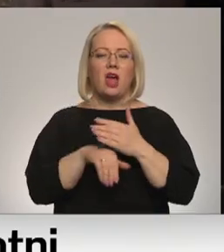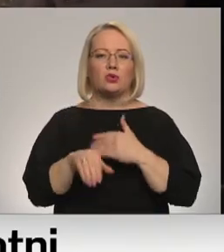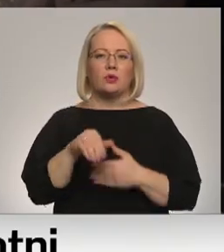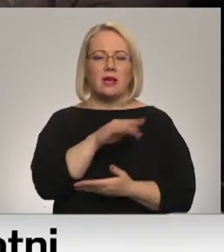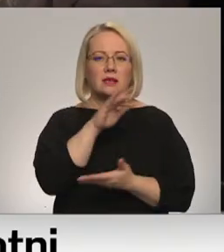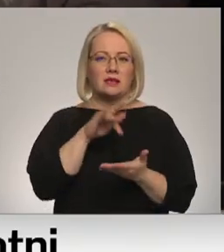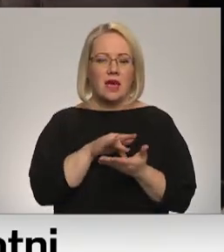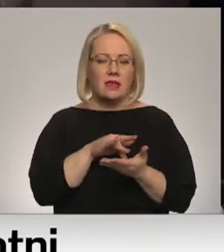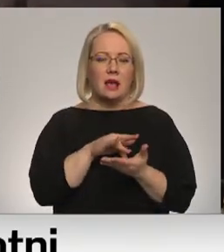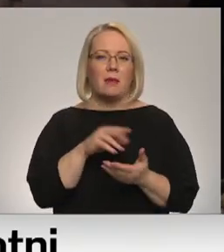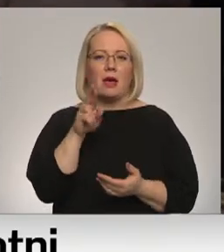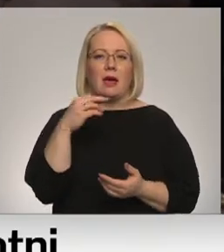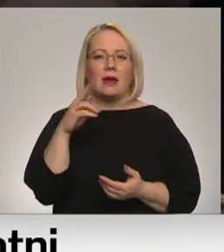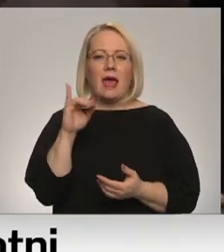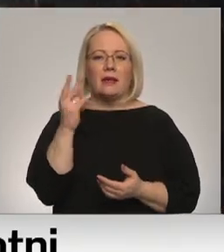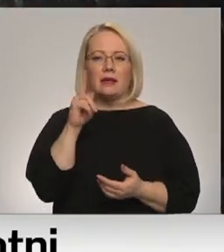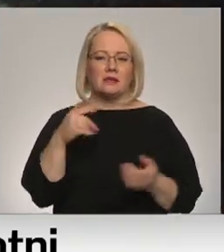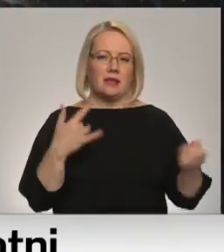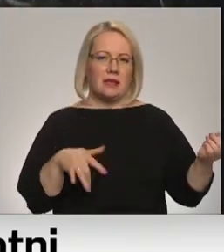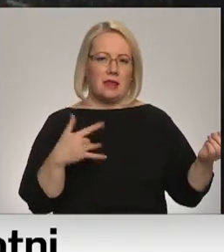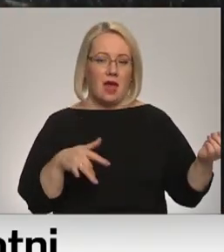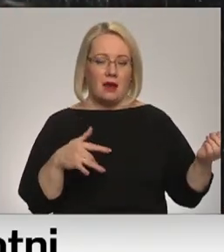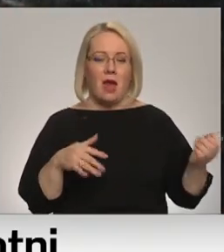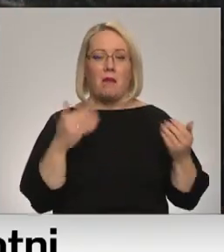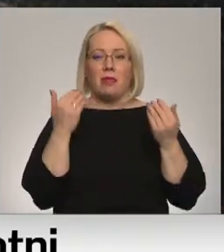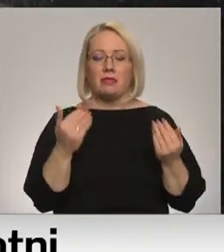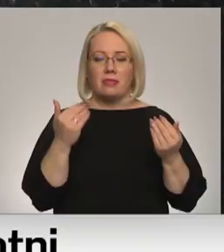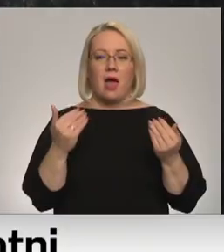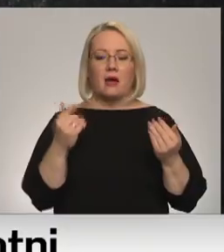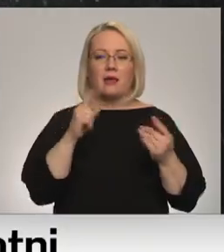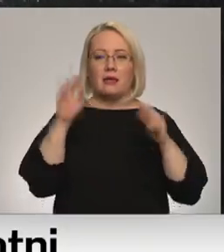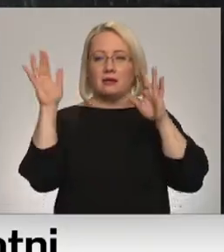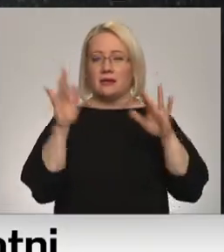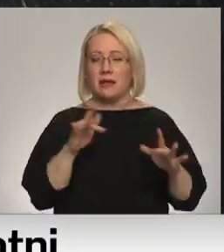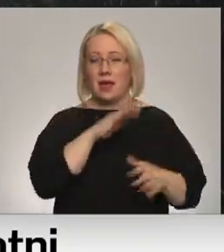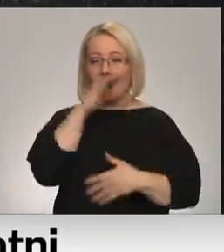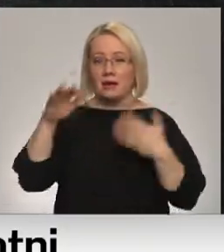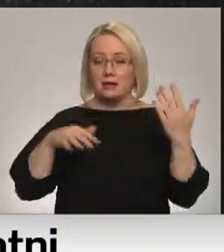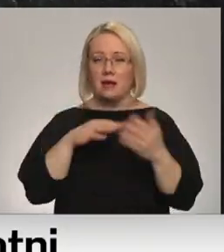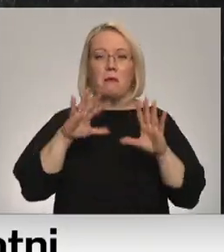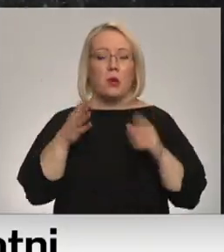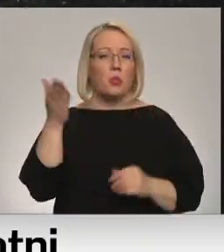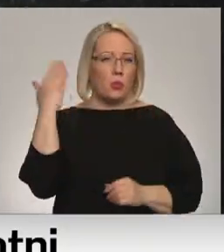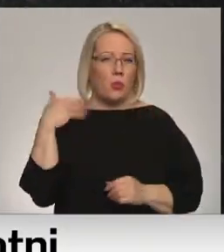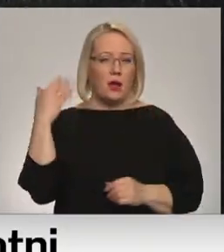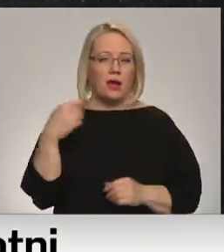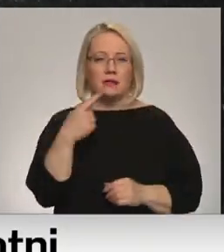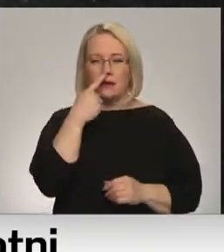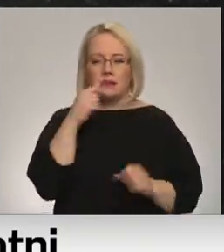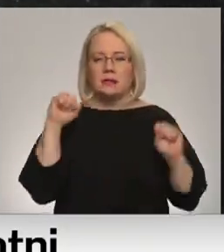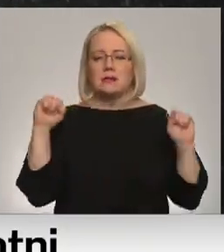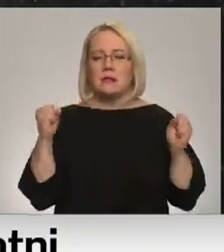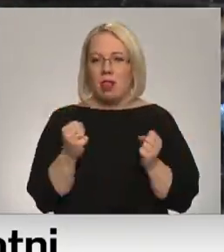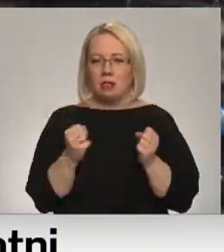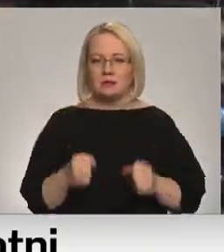mūziķim Artūram Reinikam rokās ir ģitāra. Vien tagad gaisā griež sniega vērpens, bet toreiz degunā knieba